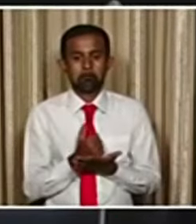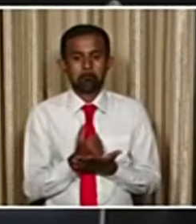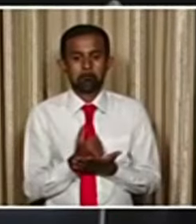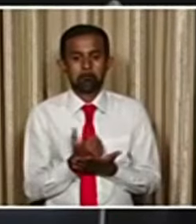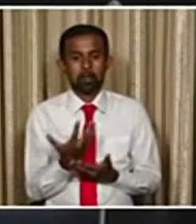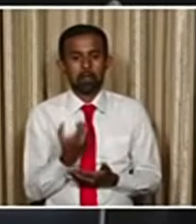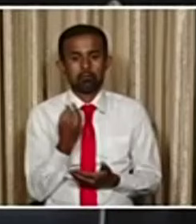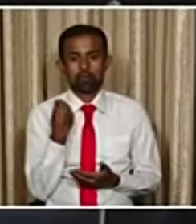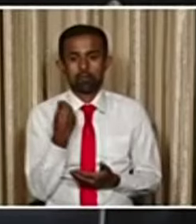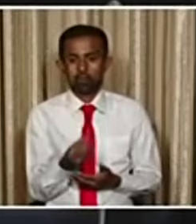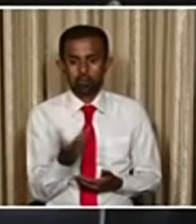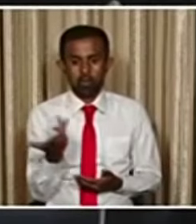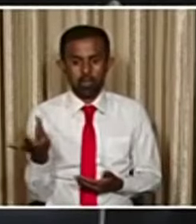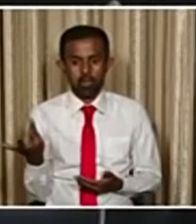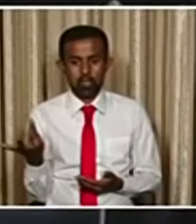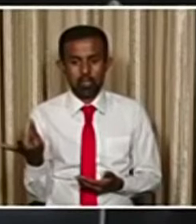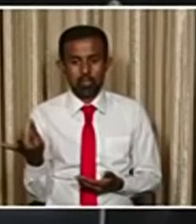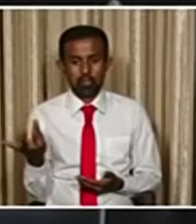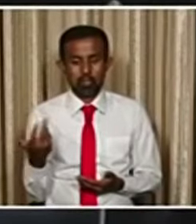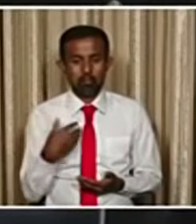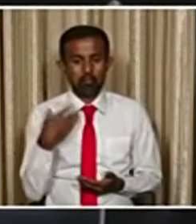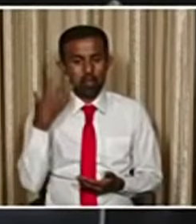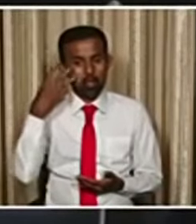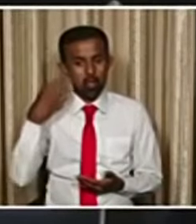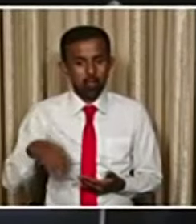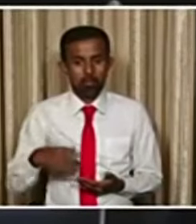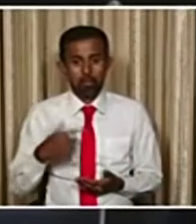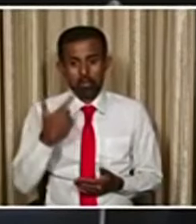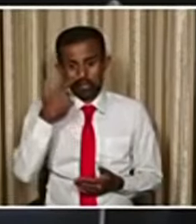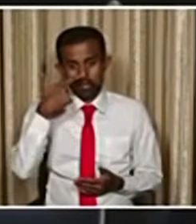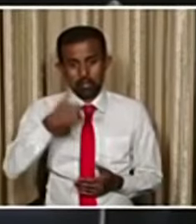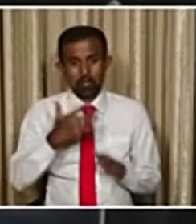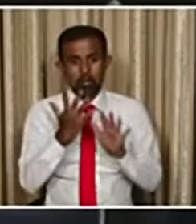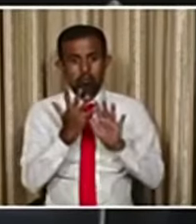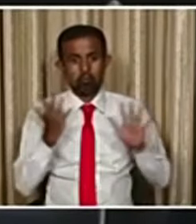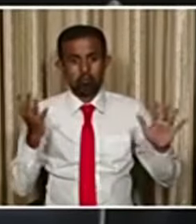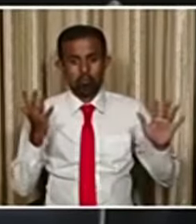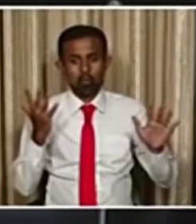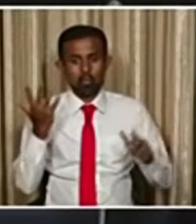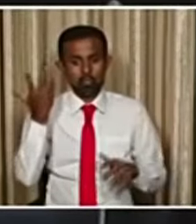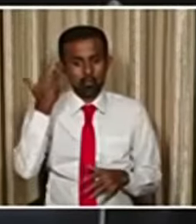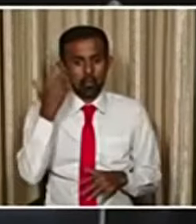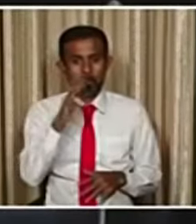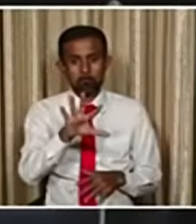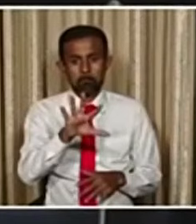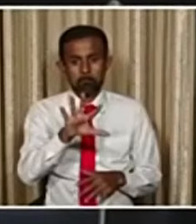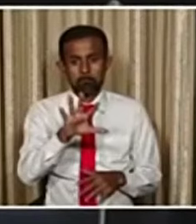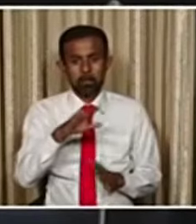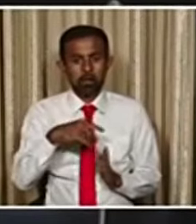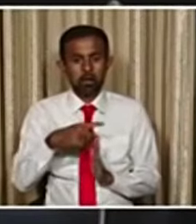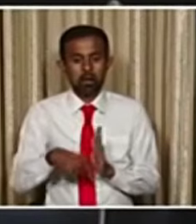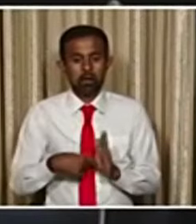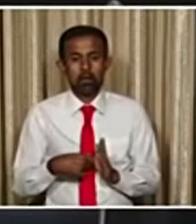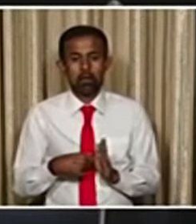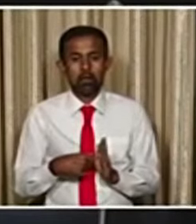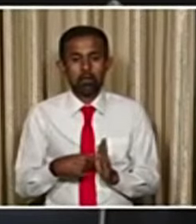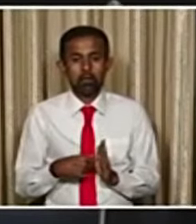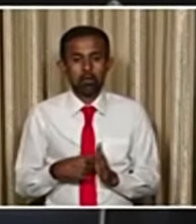අවස්ථාව ලබා දුන්නේ නැති හින්දා. අපි අමතක වෙලා තෙල් පෝලින් තිබුණා දවස් 5ක්. ලංකාවේ